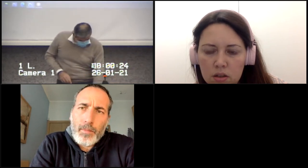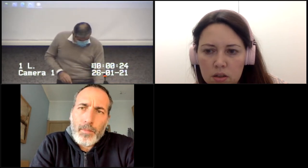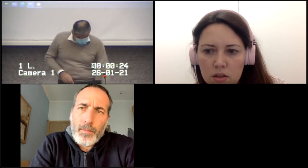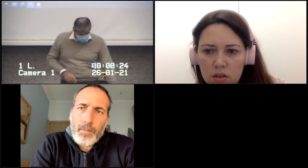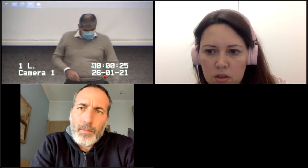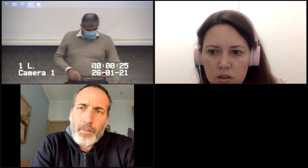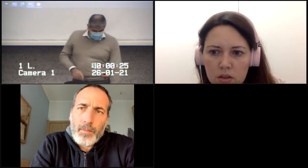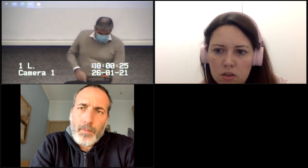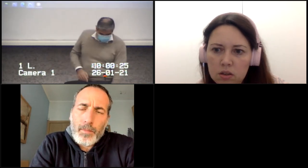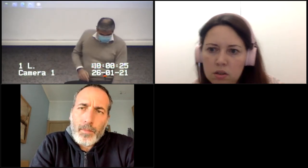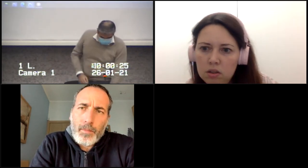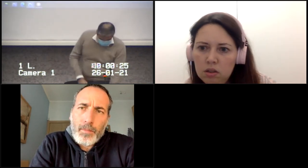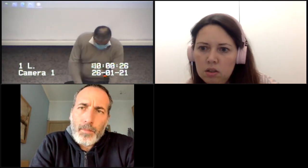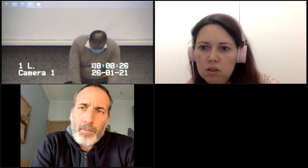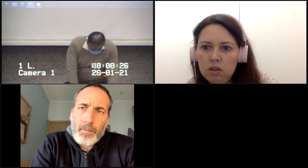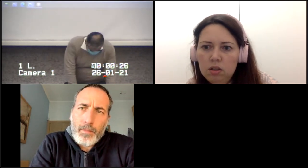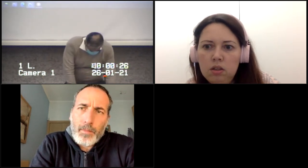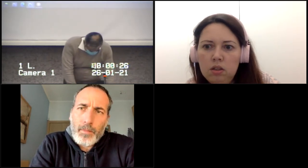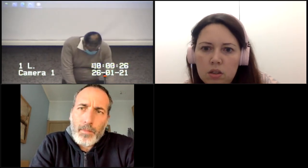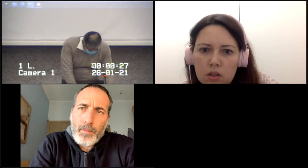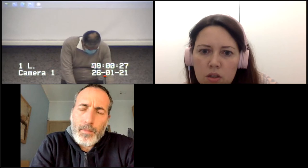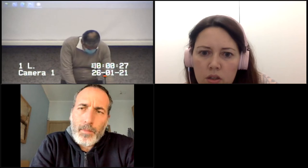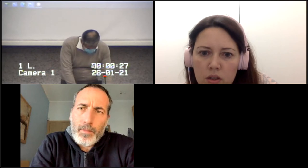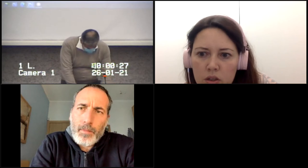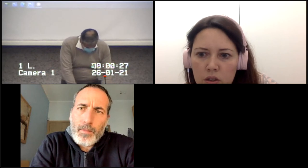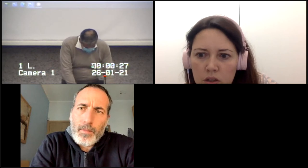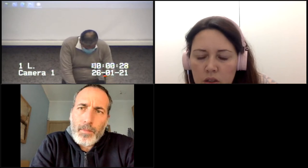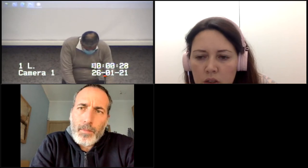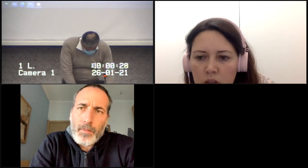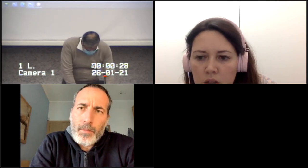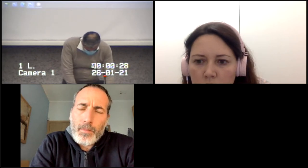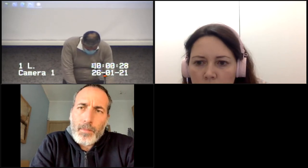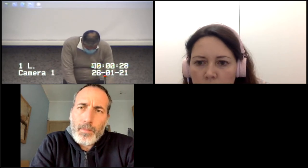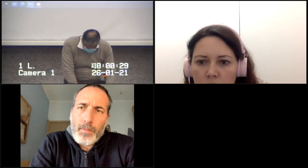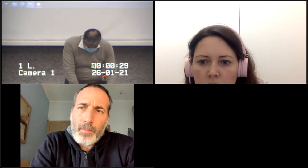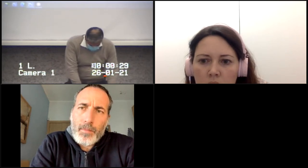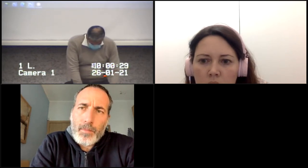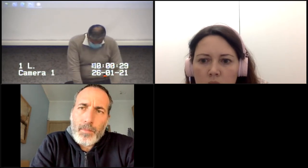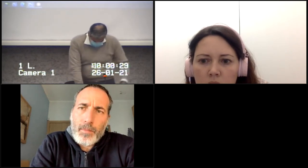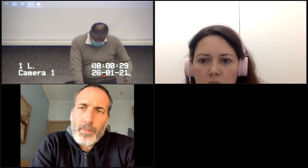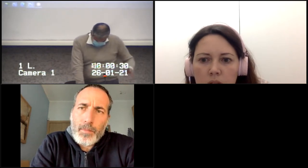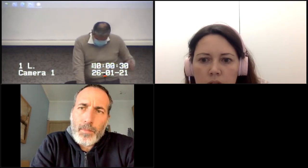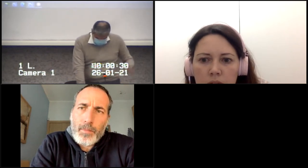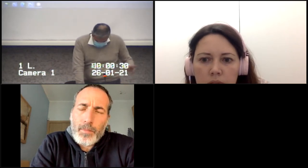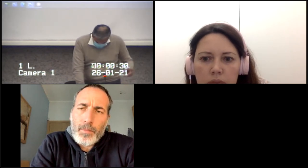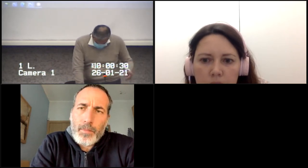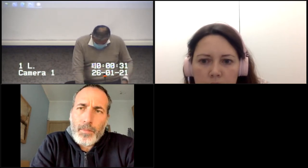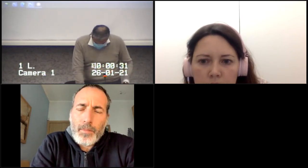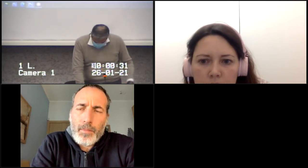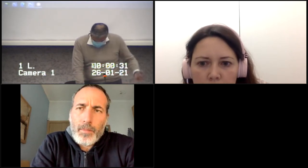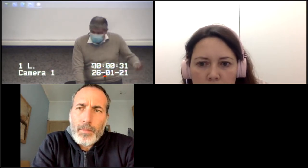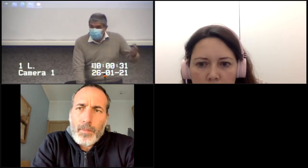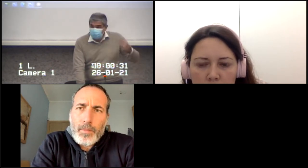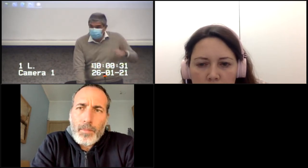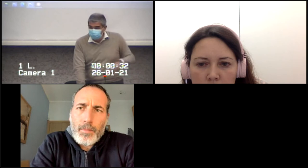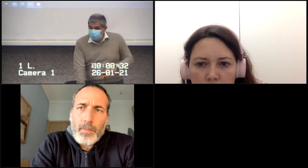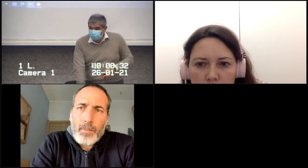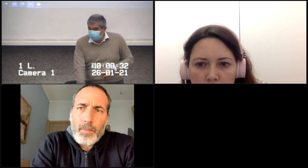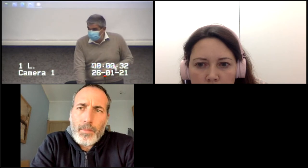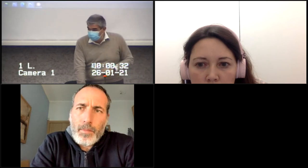dalla proprietà. La proprietà usa, diciamo, come metodo quello